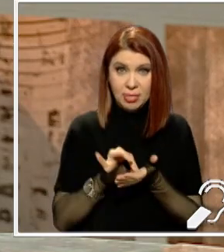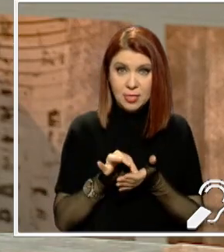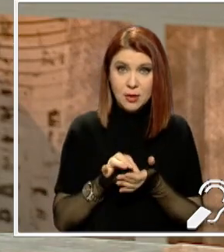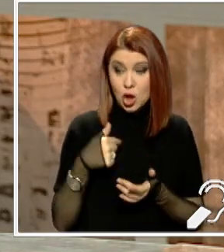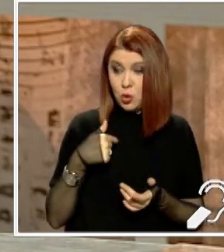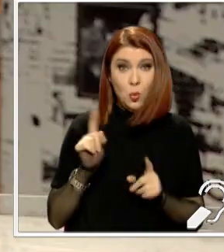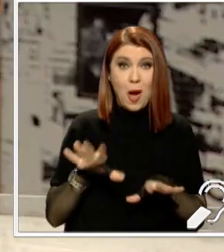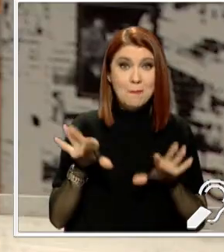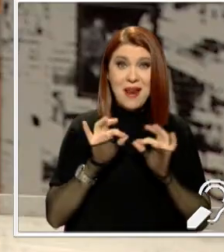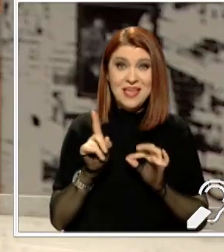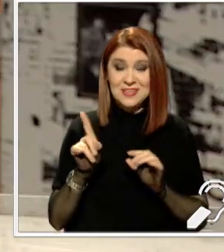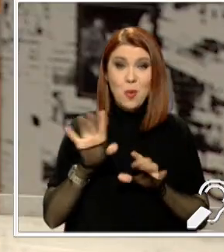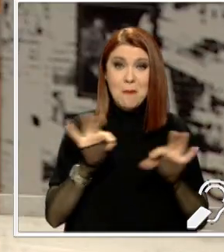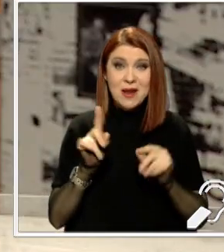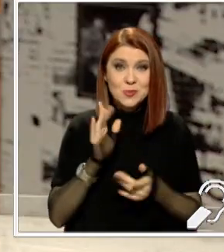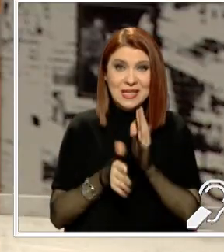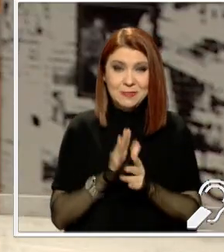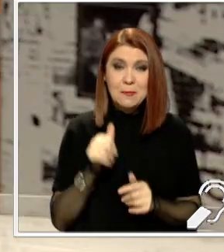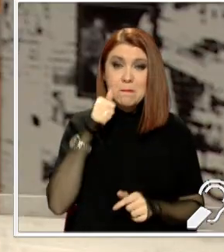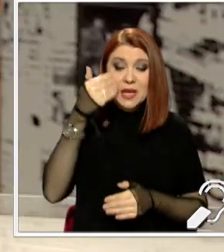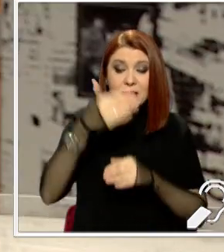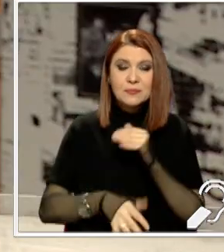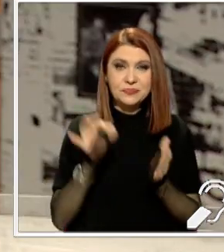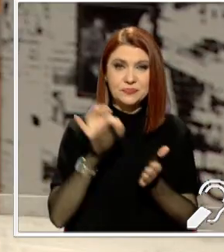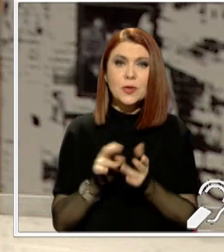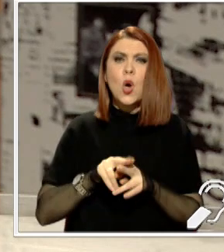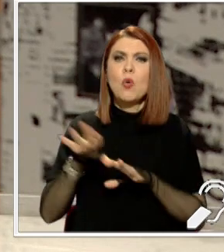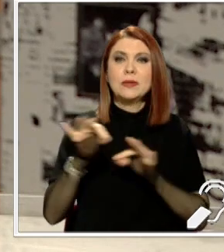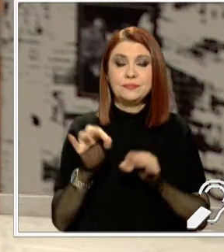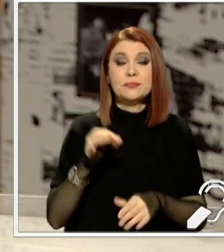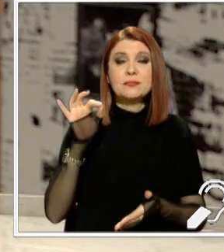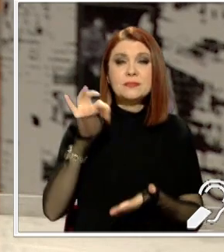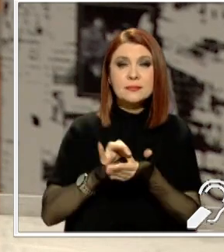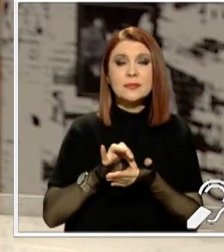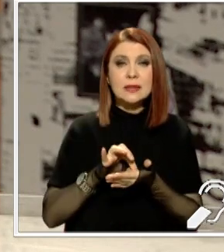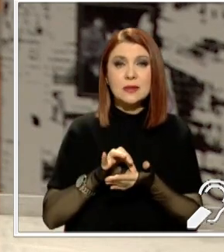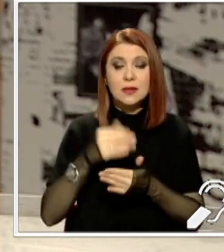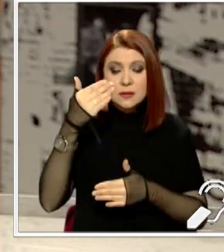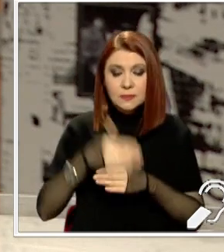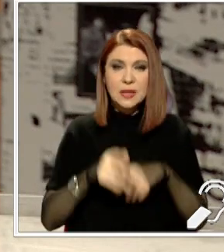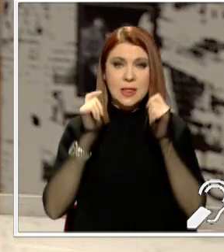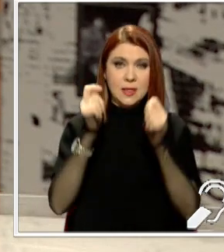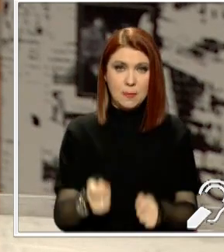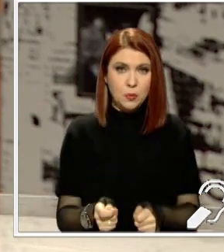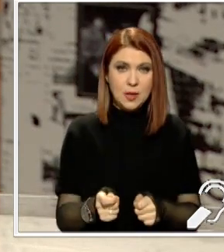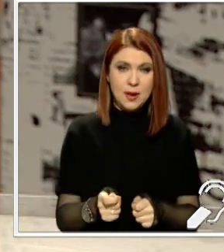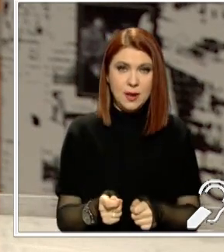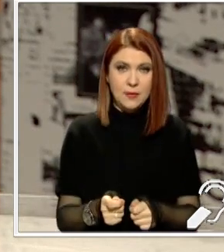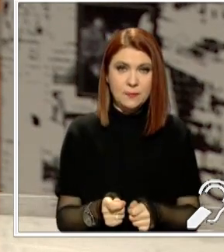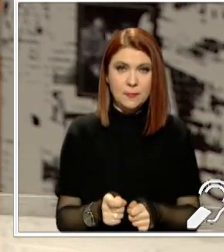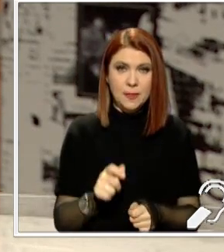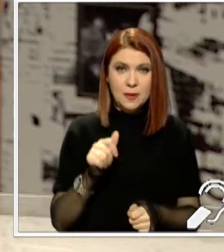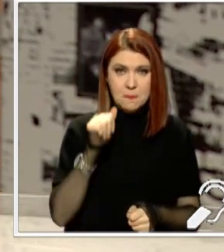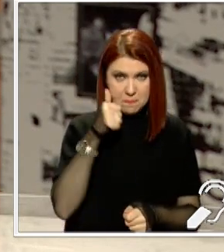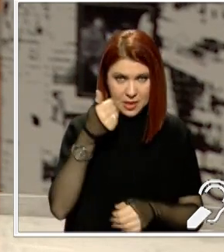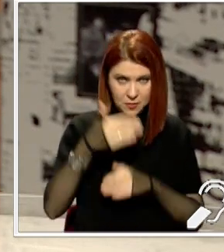i-am ales încă, da. Limită. Exact. Termenul... Cum sunt aleși? Termenul este încă termenul de depunere a candidaturilor mâine, se încheie